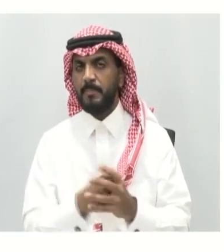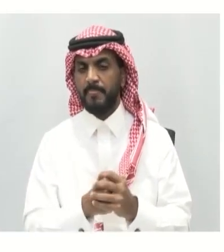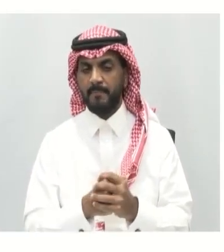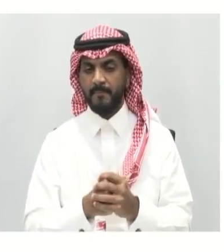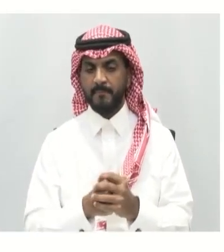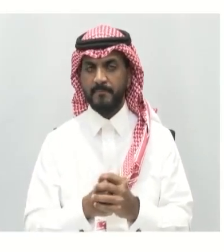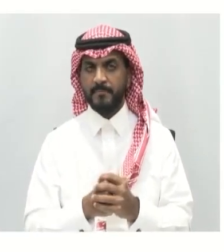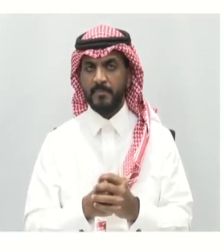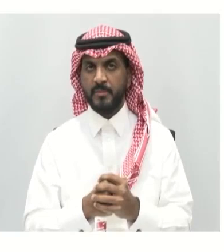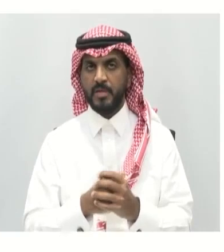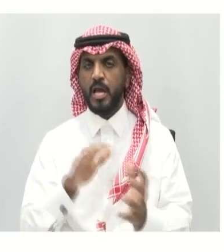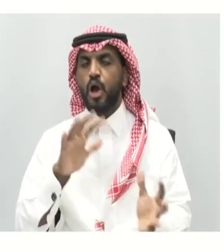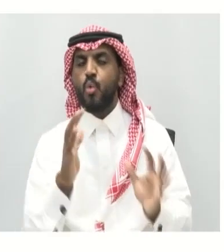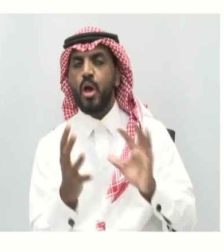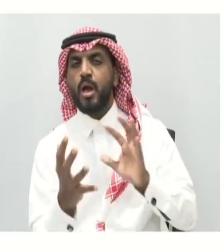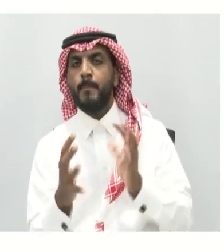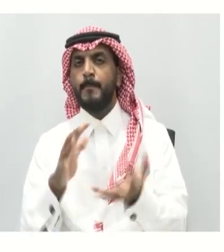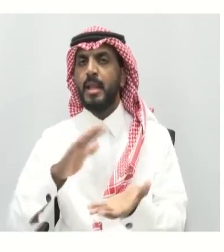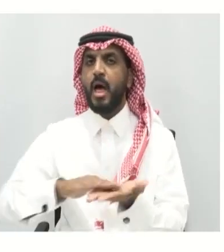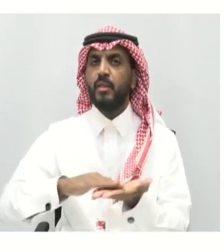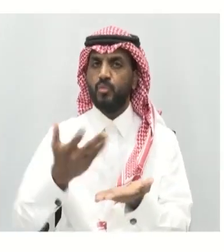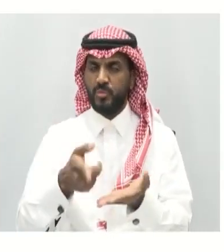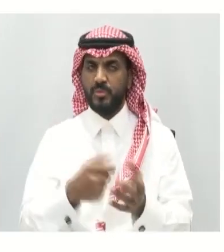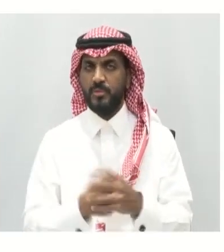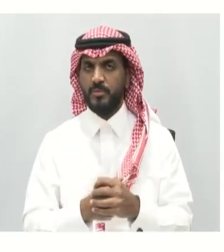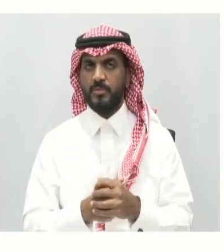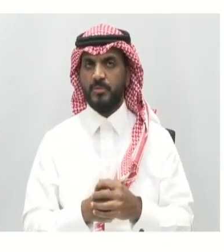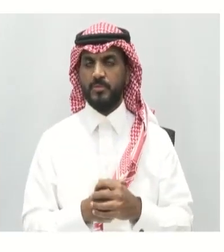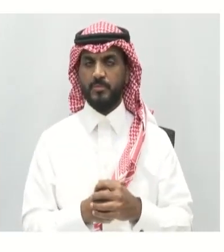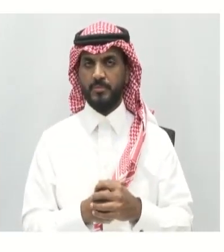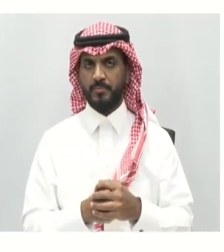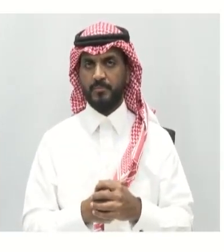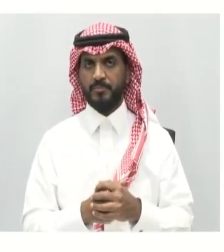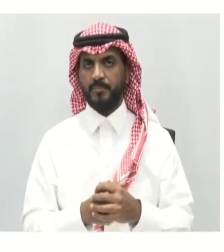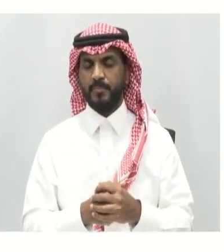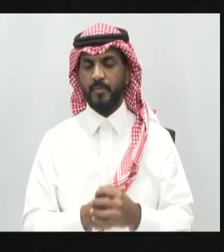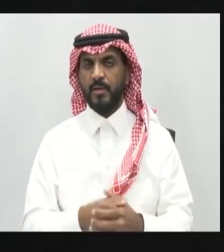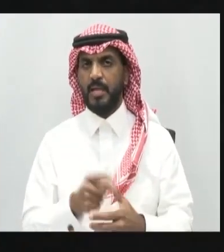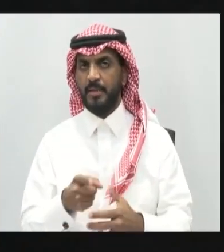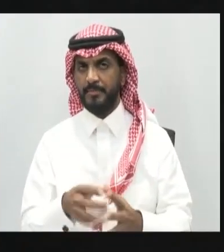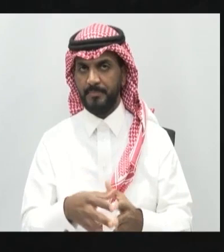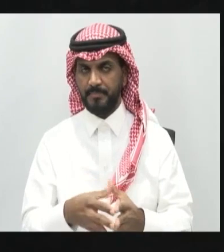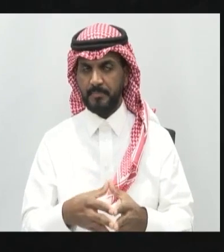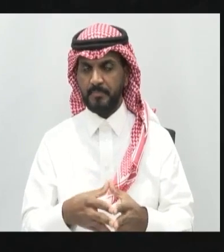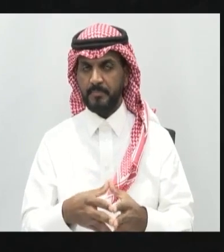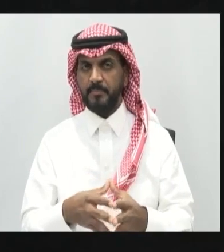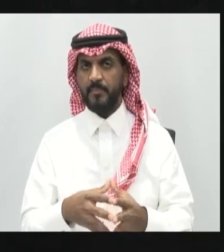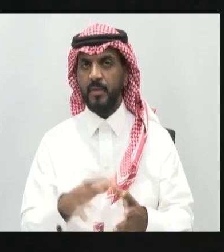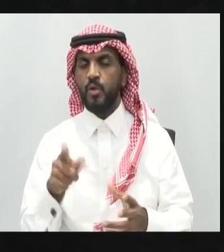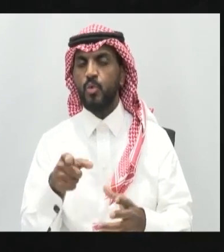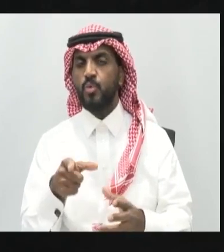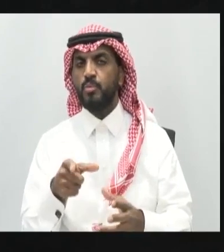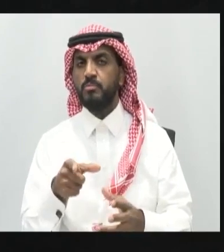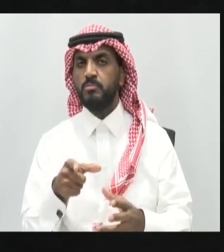هذا كوكب الارض اخذناه في دروس ماضيه طيب كوكب الارض الان هل هو من